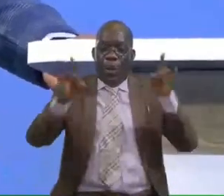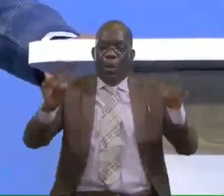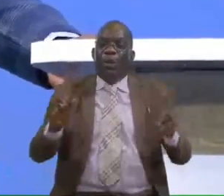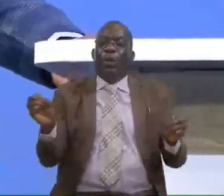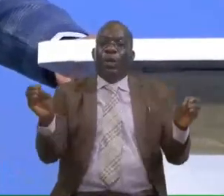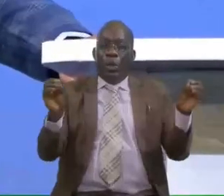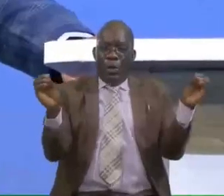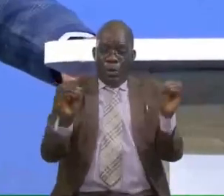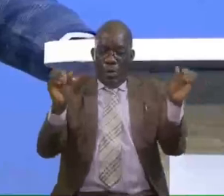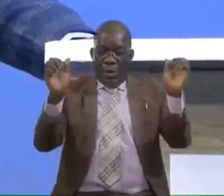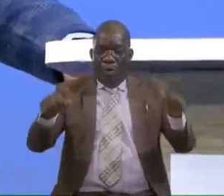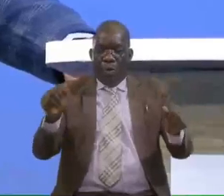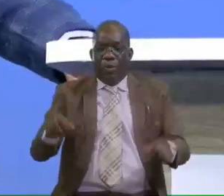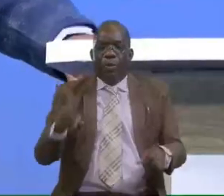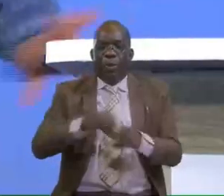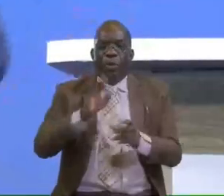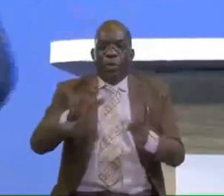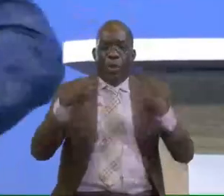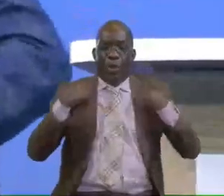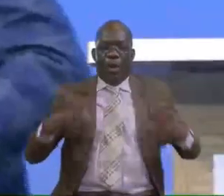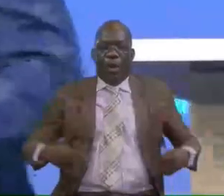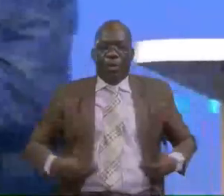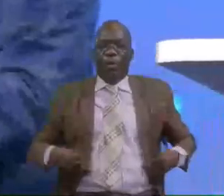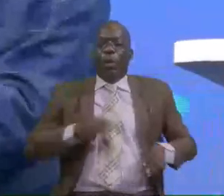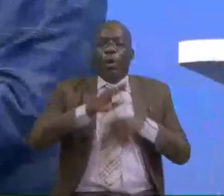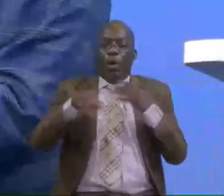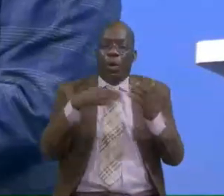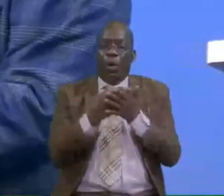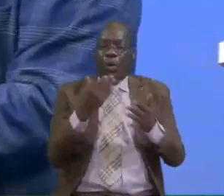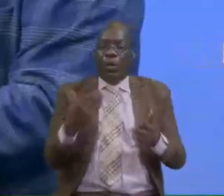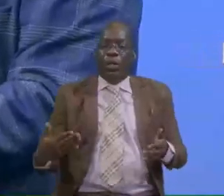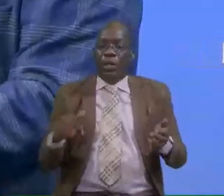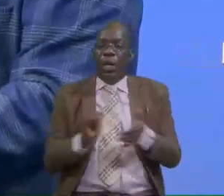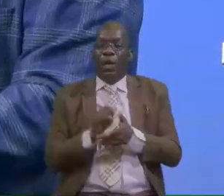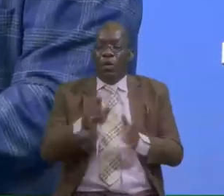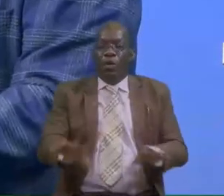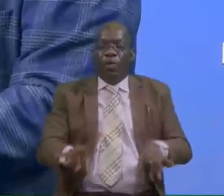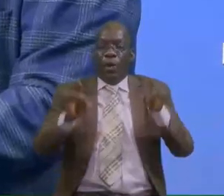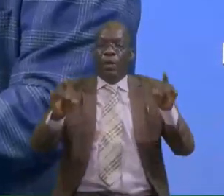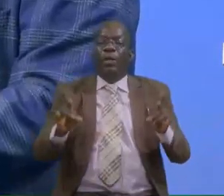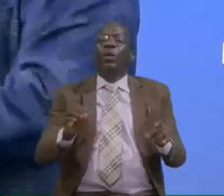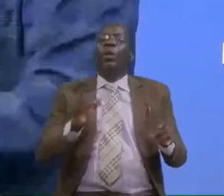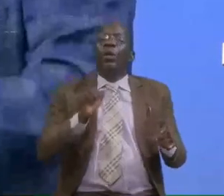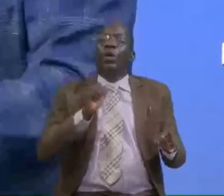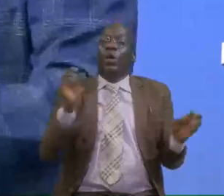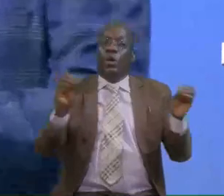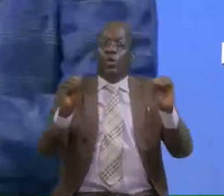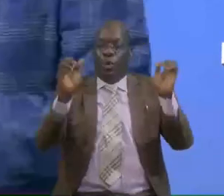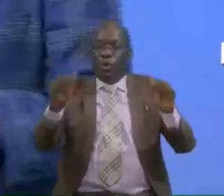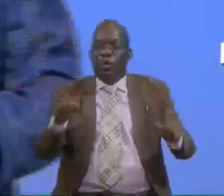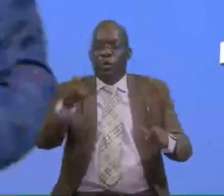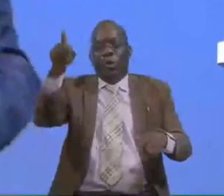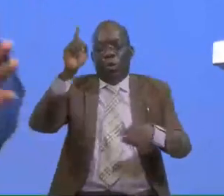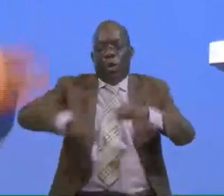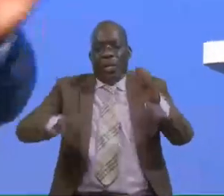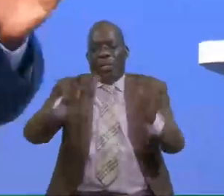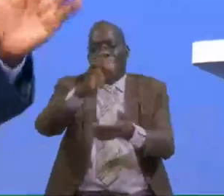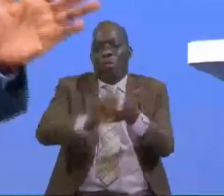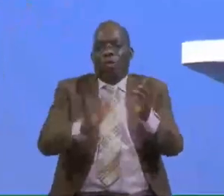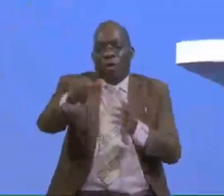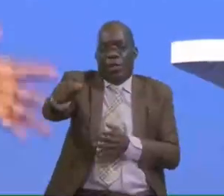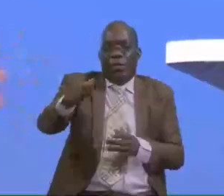Tu trouvais impossible dans ta santé, tout ce que tu trouvais impossible et tu n'arrivais pas